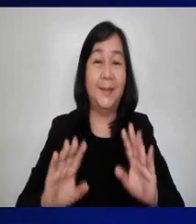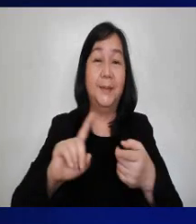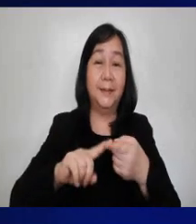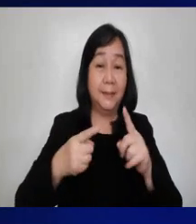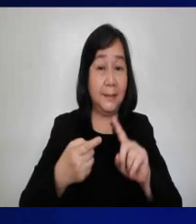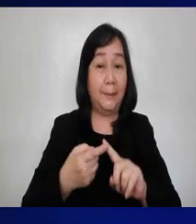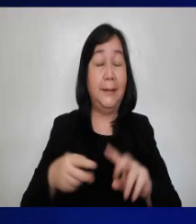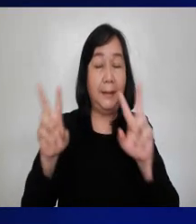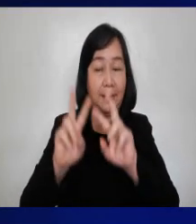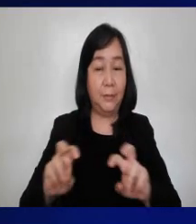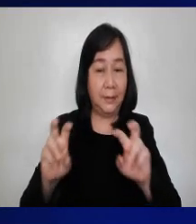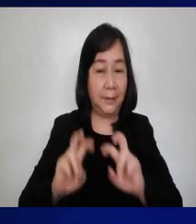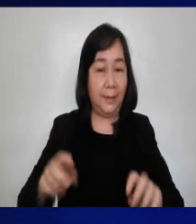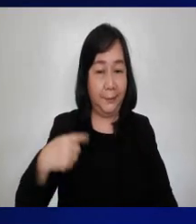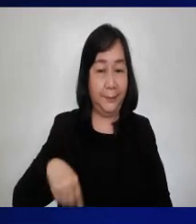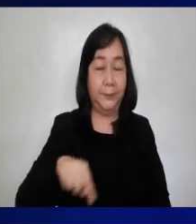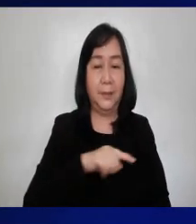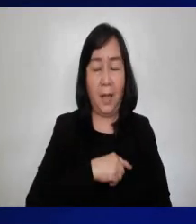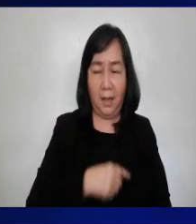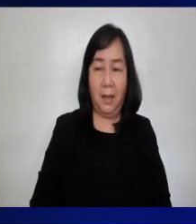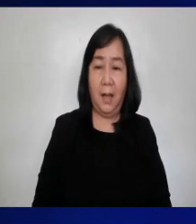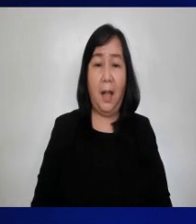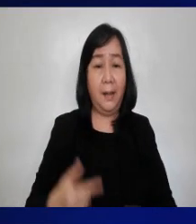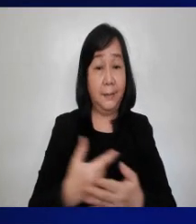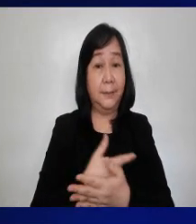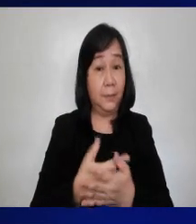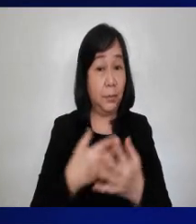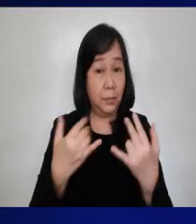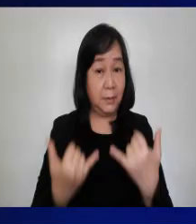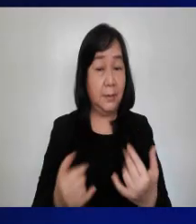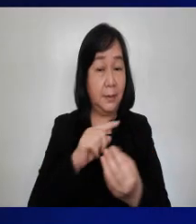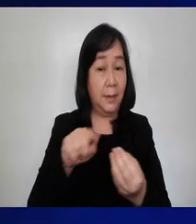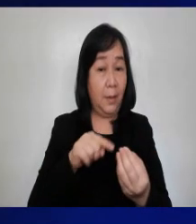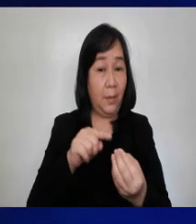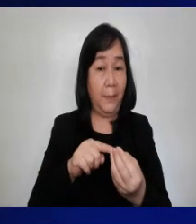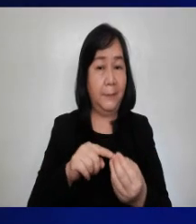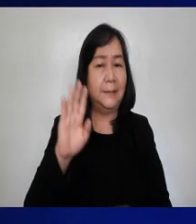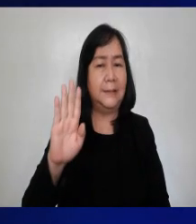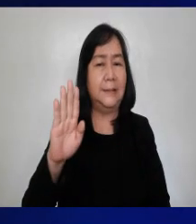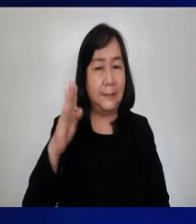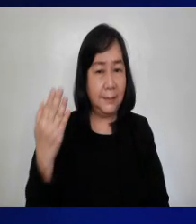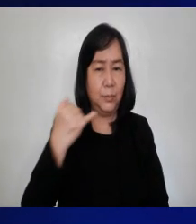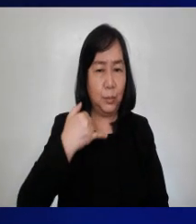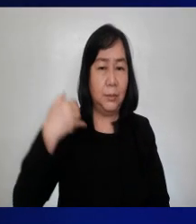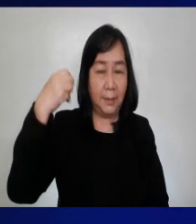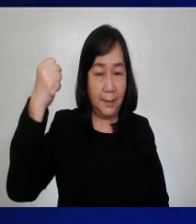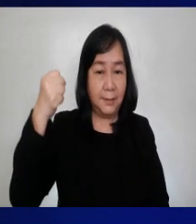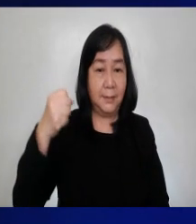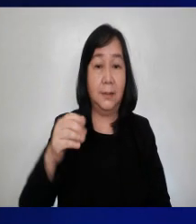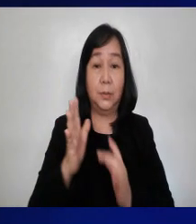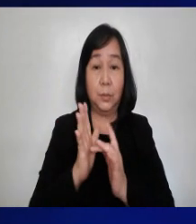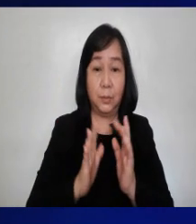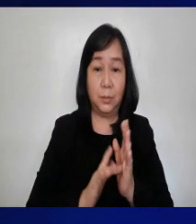Teka muna mga kapatid, magnilay muna tayo. Ang ebanghelyo ngayon ay tungkol sa pagtataksil ni Judas kay